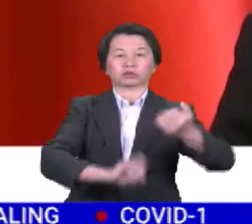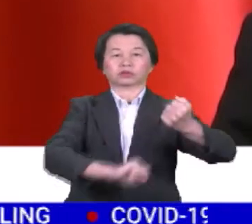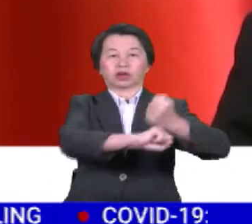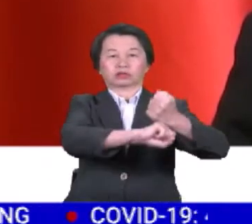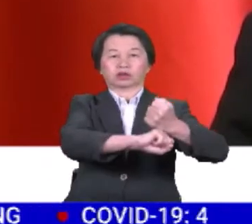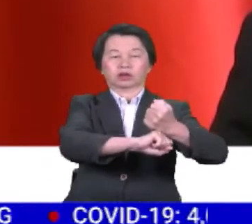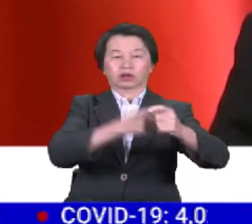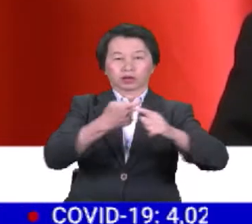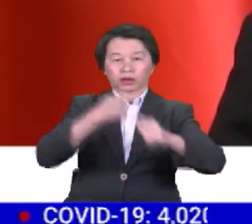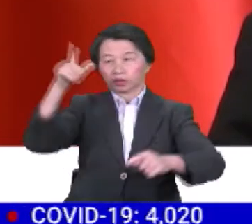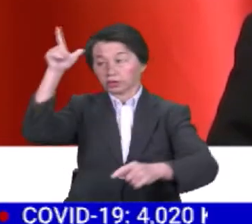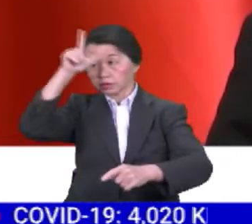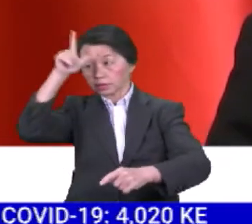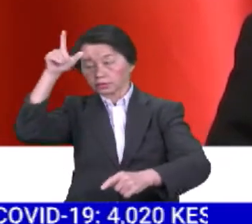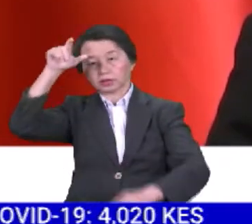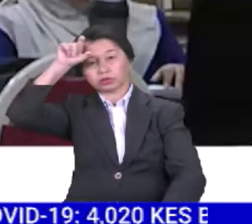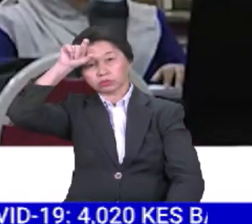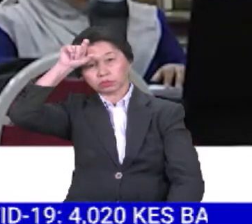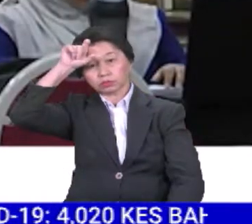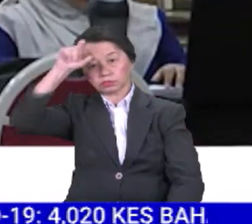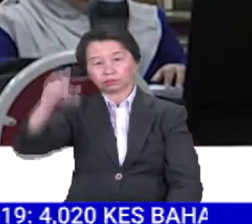daripada kerajaan Turki.